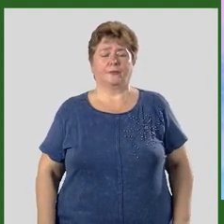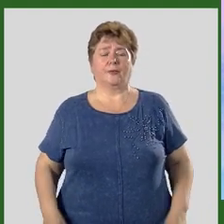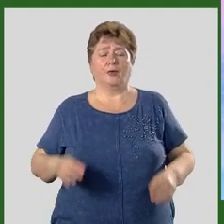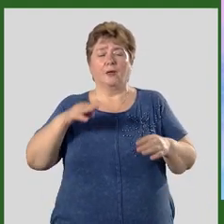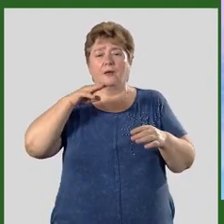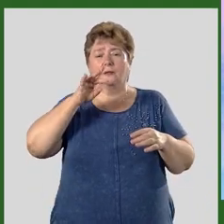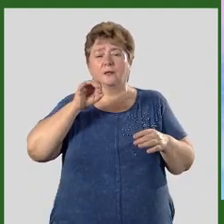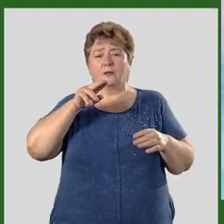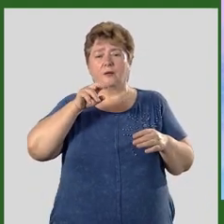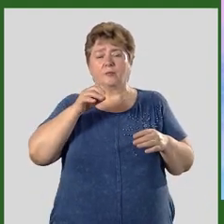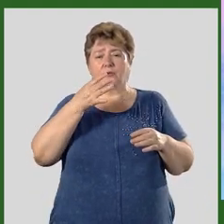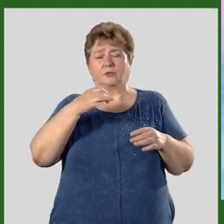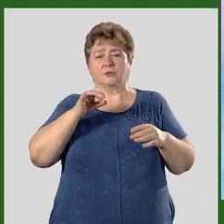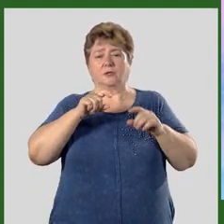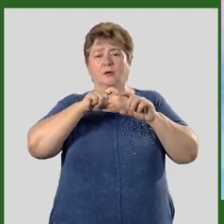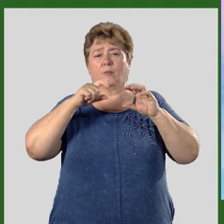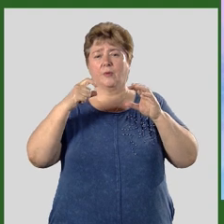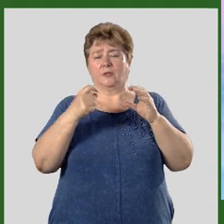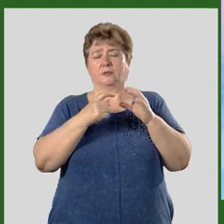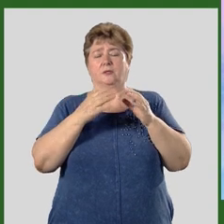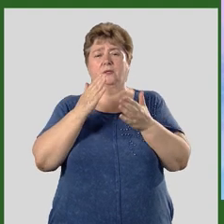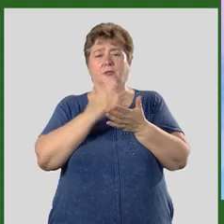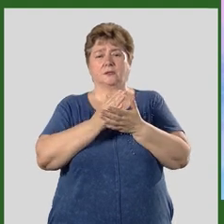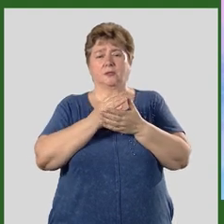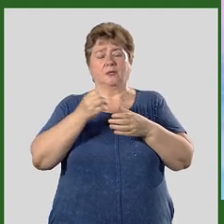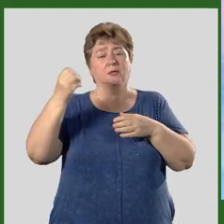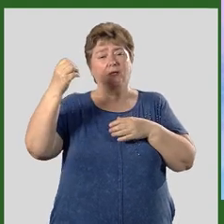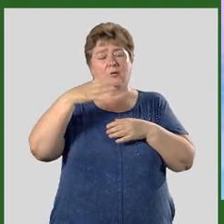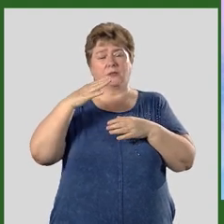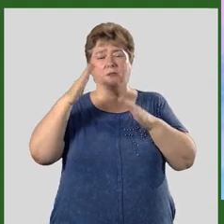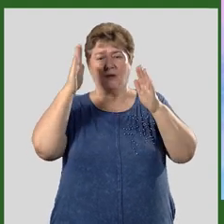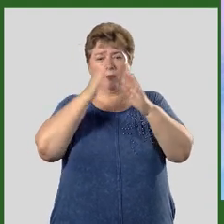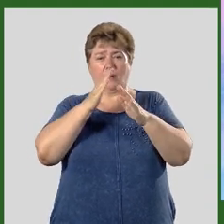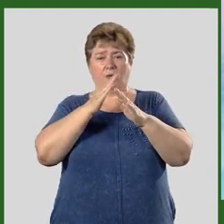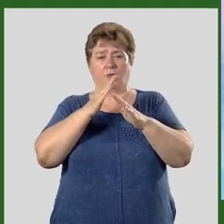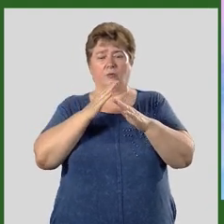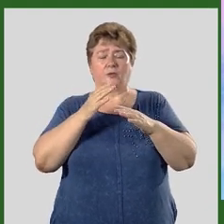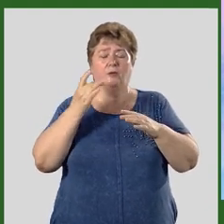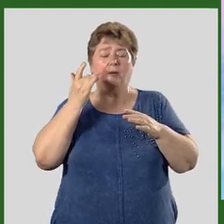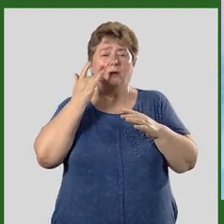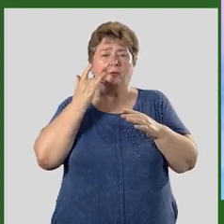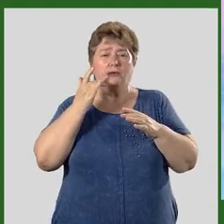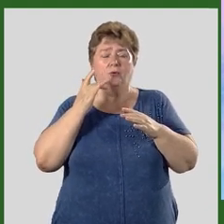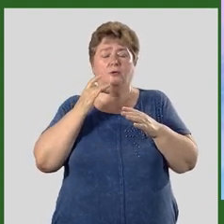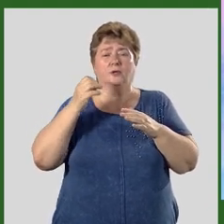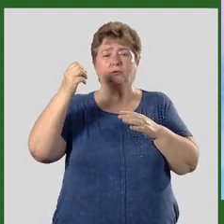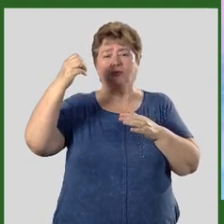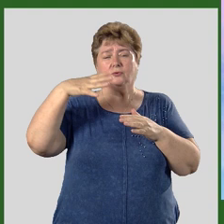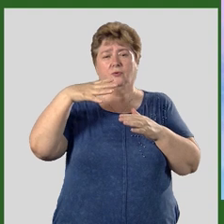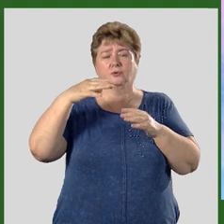В тропических климатических поясах преобладает ясная погода, при которой солнечные